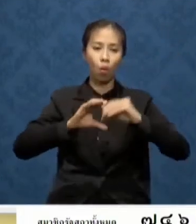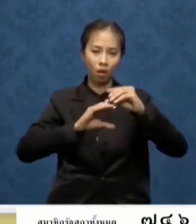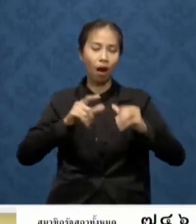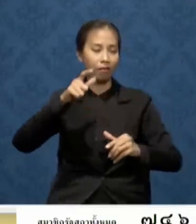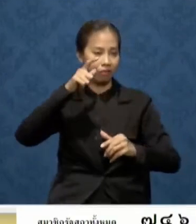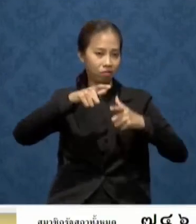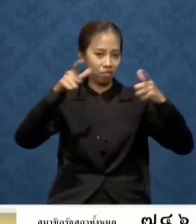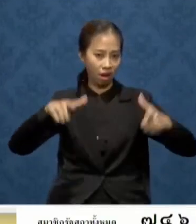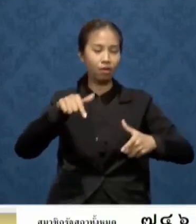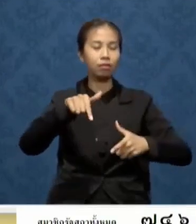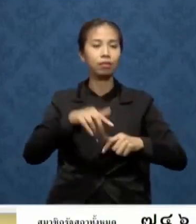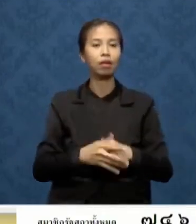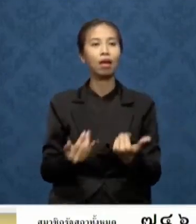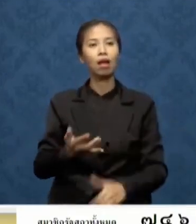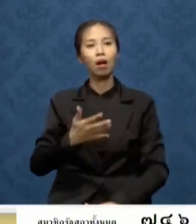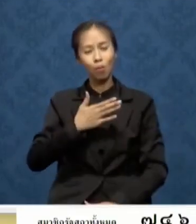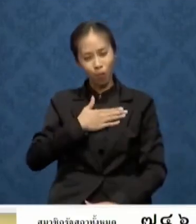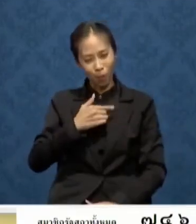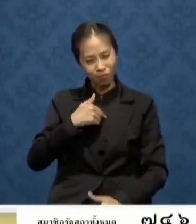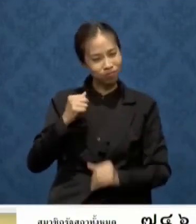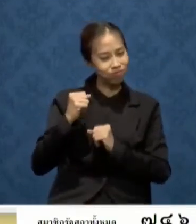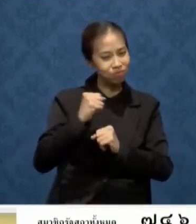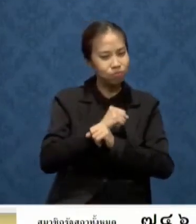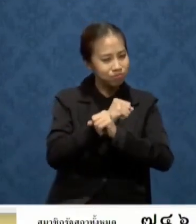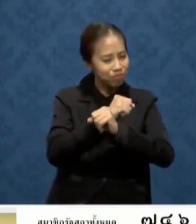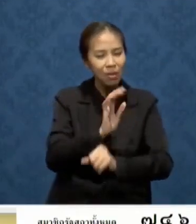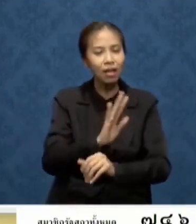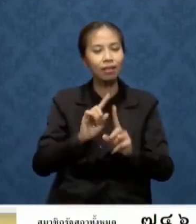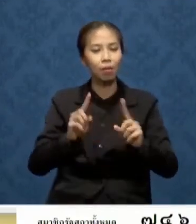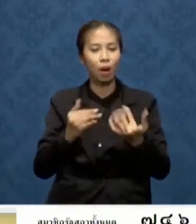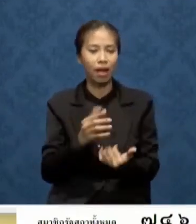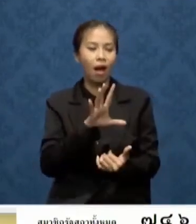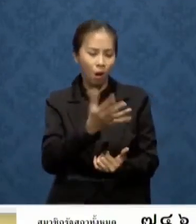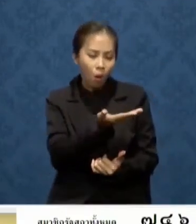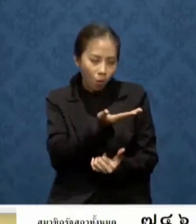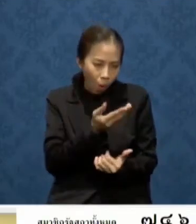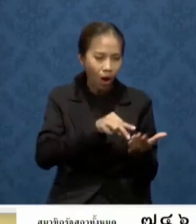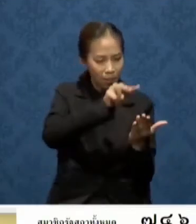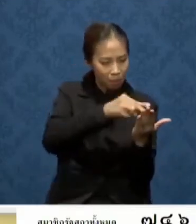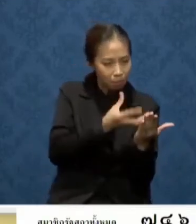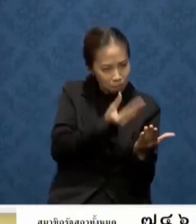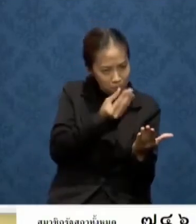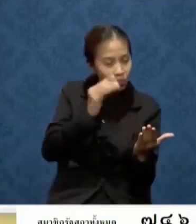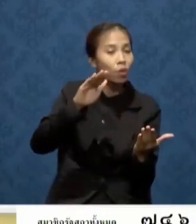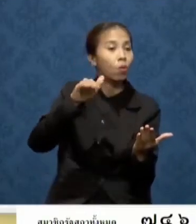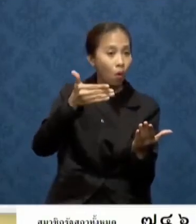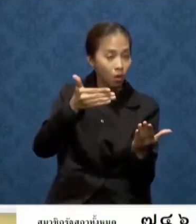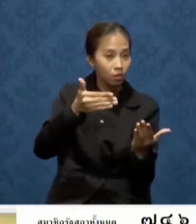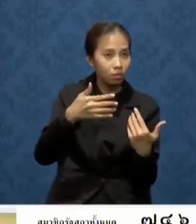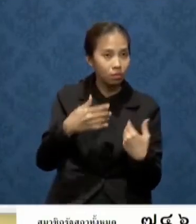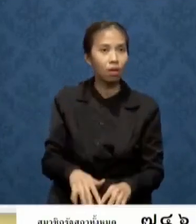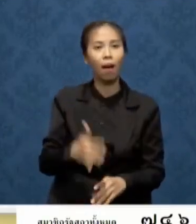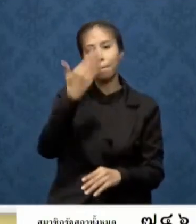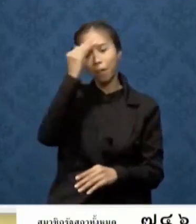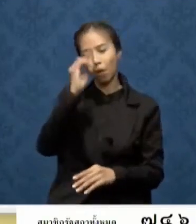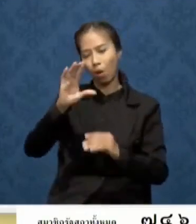คืผมไมไดจะขวางแต่อยากใหท่านศึกษาใหแน่ใจก่อนทจะเล่งปรกดันผมให้ภาพเขาครัวามันใหญ่ก